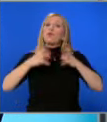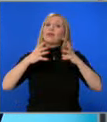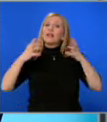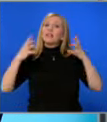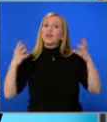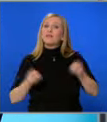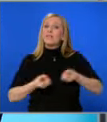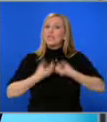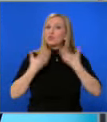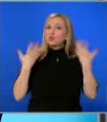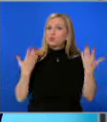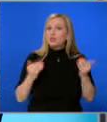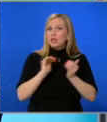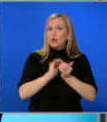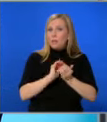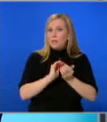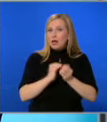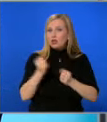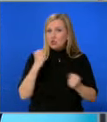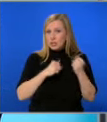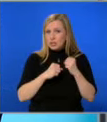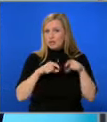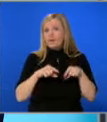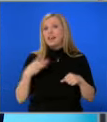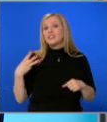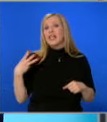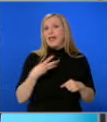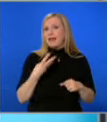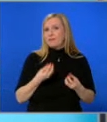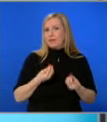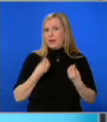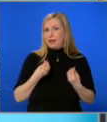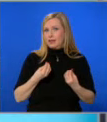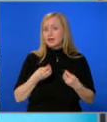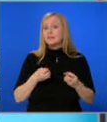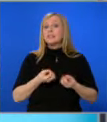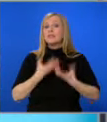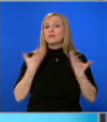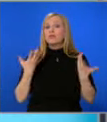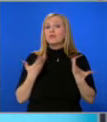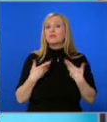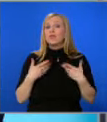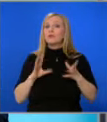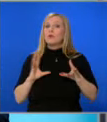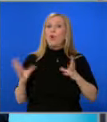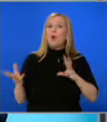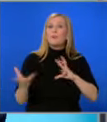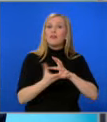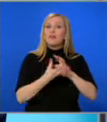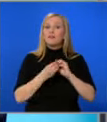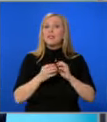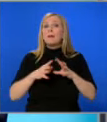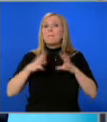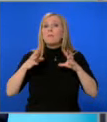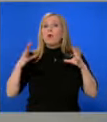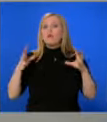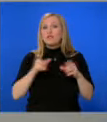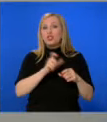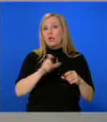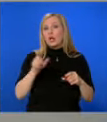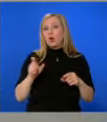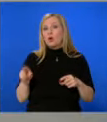на случаите на домашно насилие. Но това ще е ефекта на ситуация, при която сме обхванали повече хора.